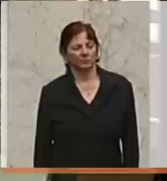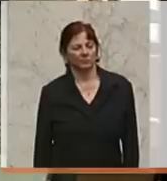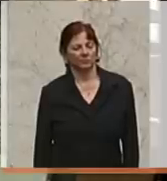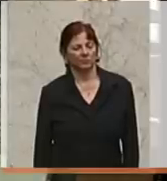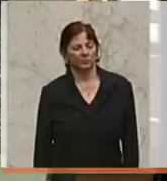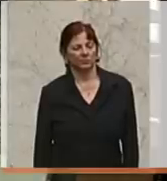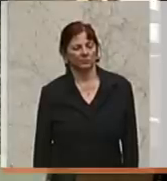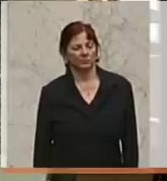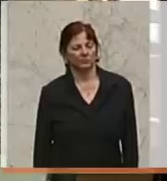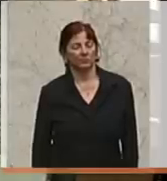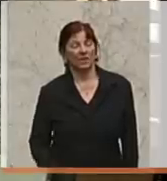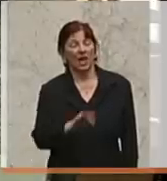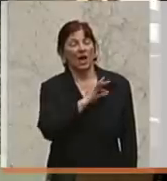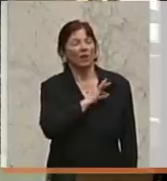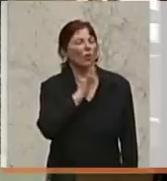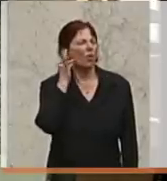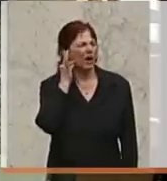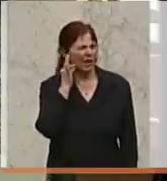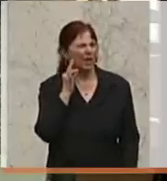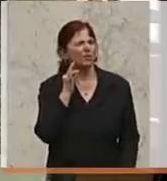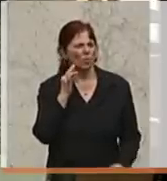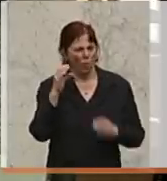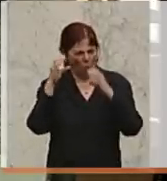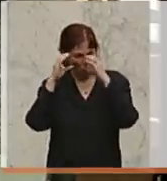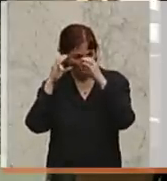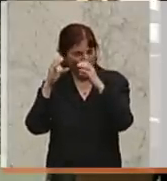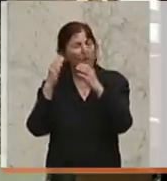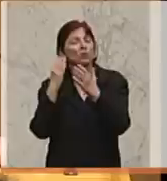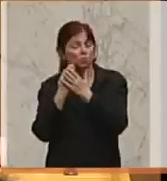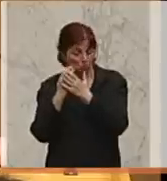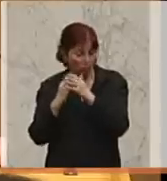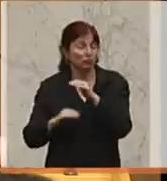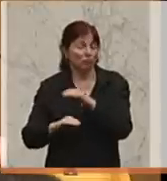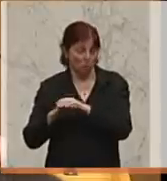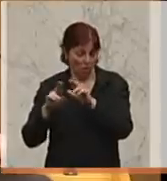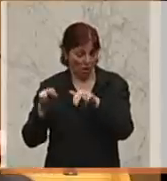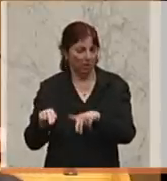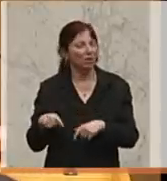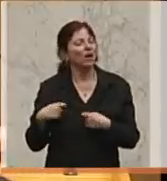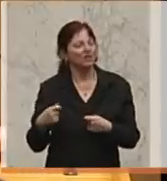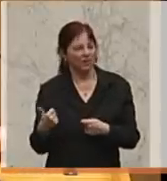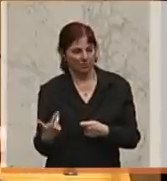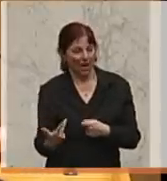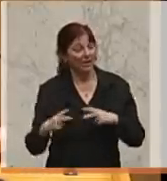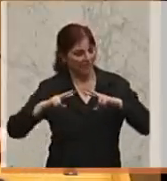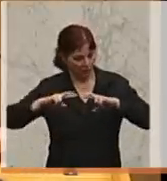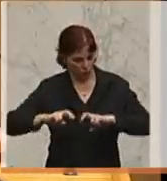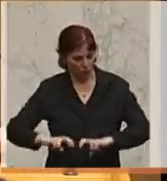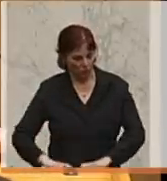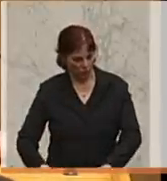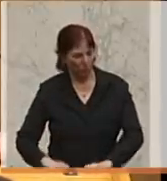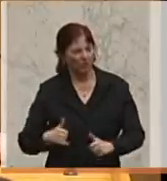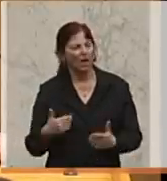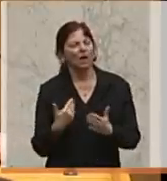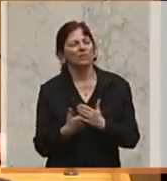Ja, die Kollegin von der Österreichischen Volkspartei hat natürlich vollkommen recht. Da gibt es einiges zu untersuchen, deswegen gibt es das Beweisthema 4